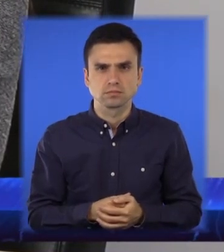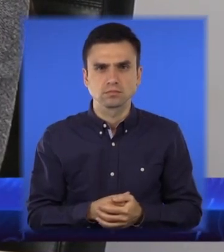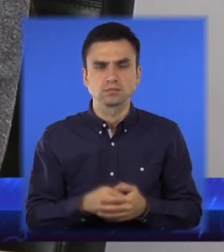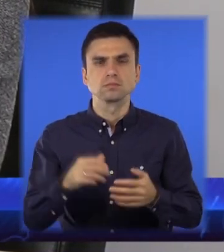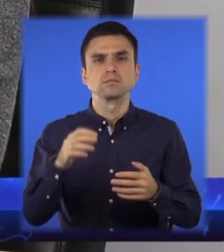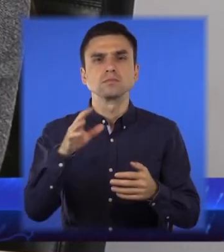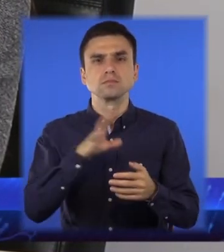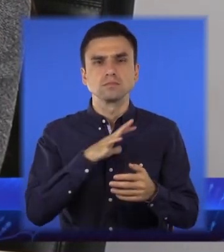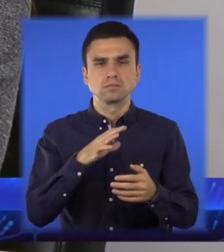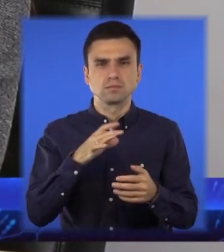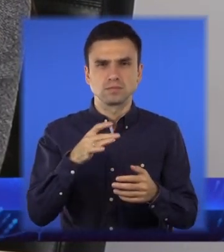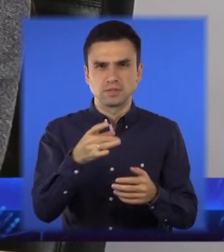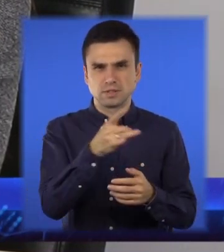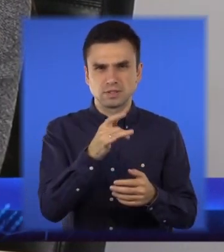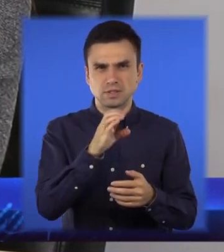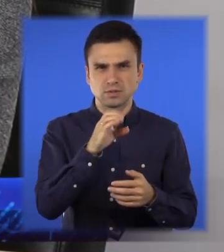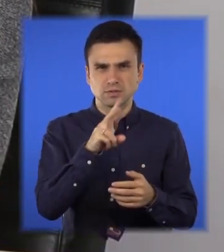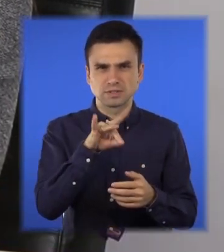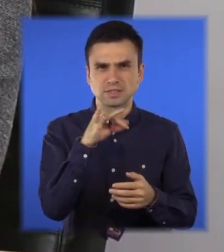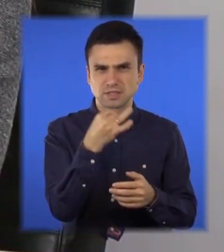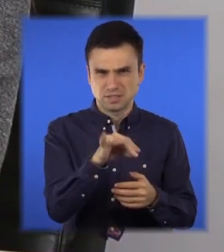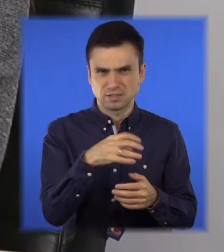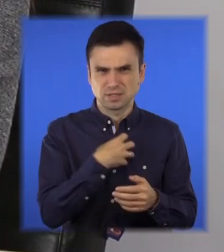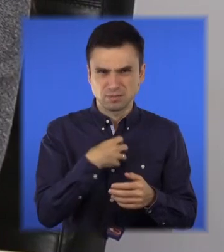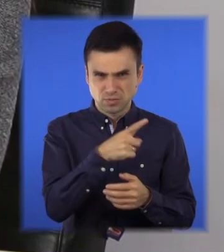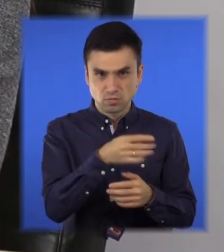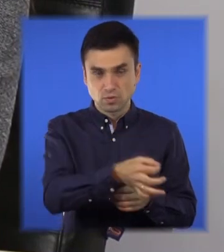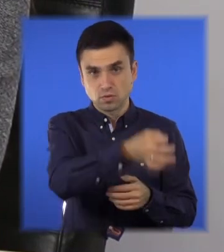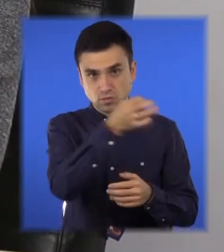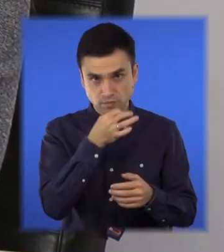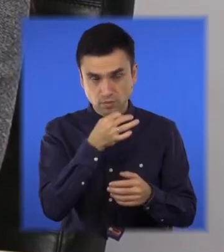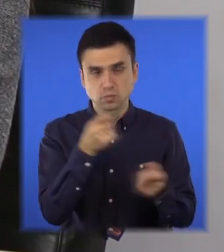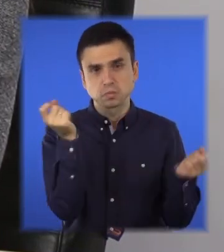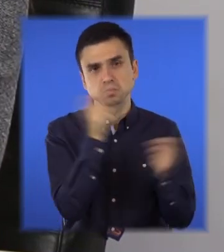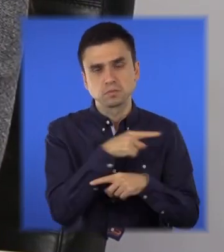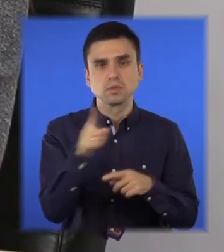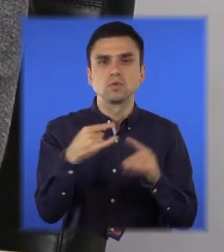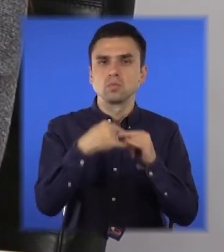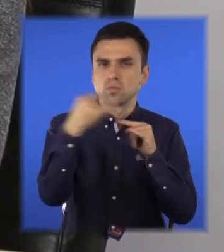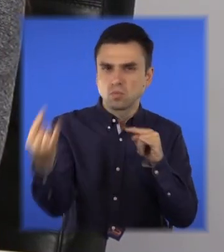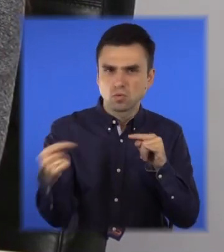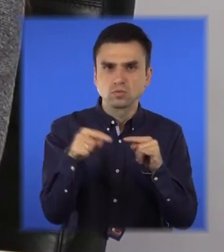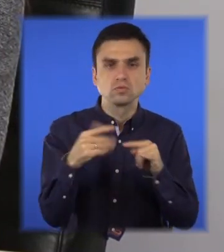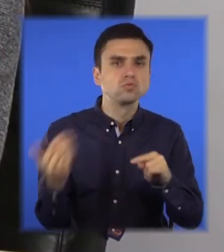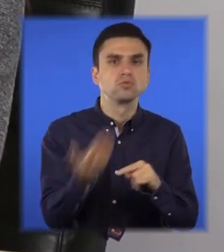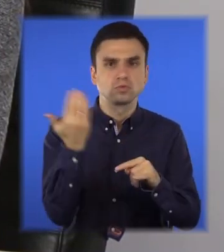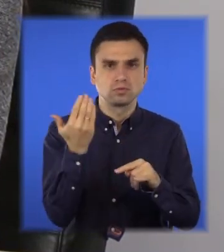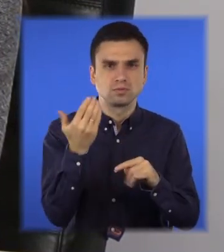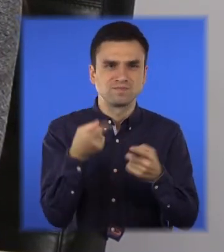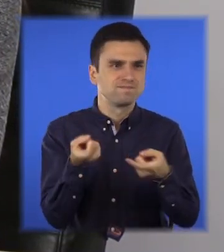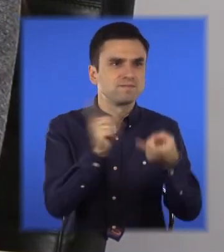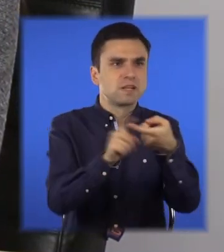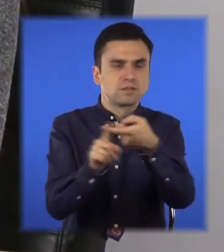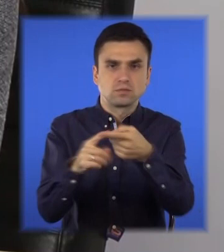ради, упевнились, що аварійний міст у районі шахта «Північна» не знаходиться на сьогоднішній день на балансі жодного